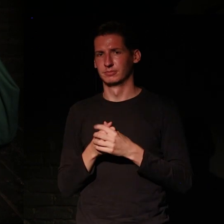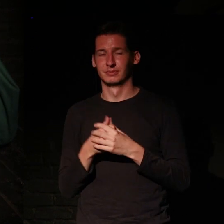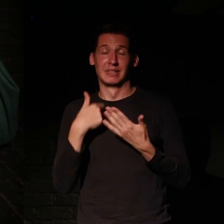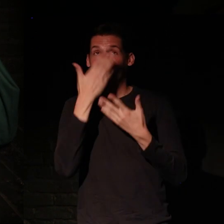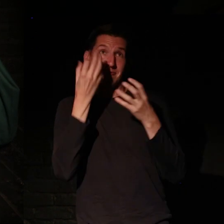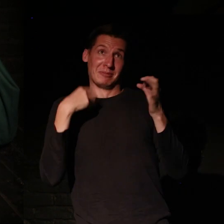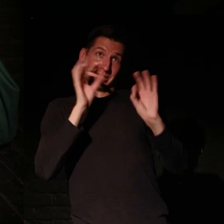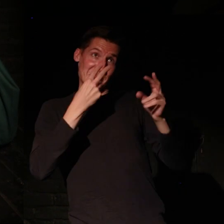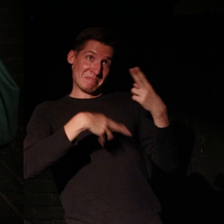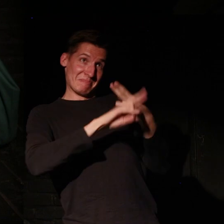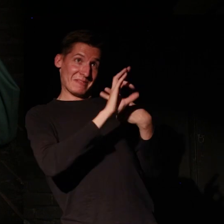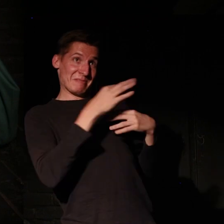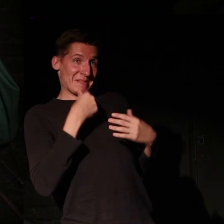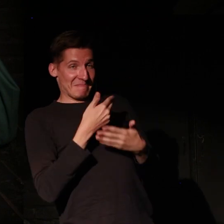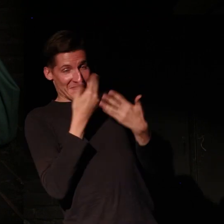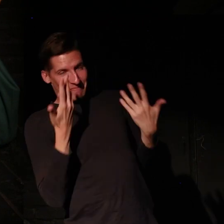odpowiedziałam.